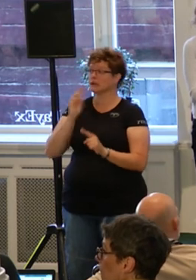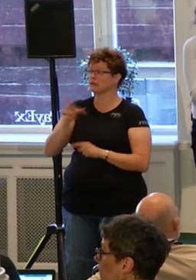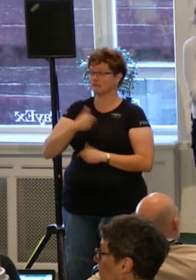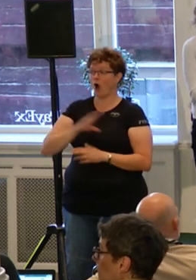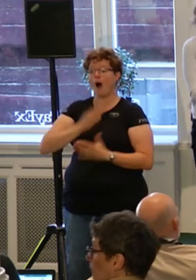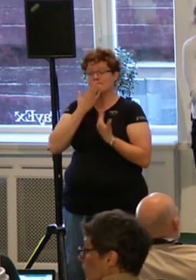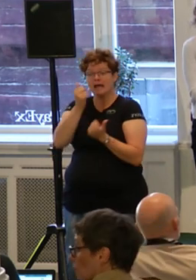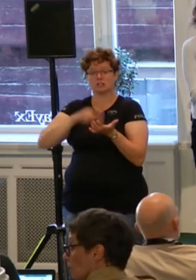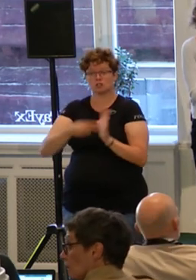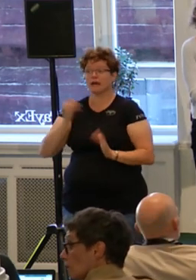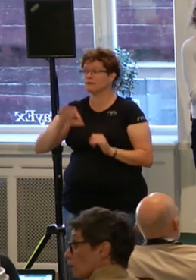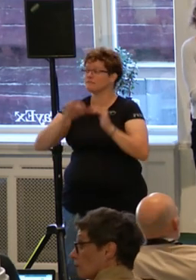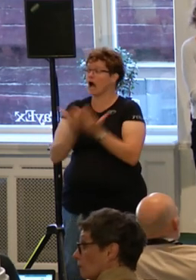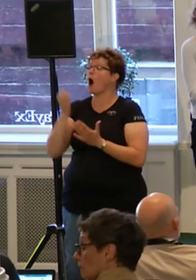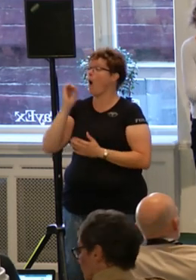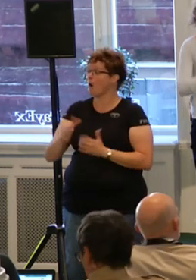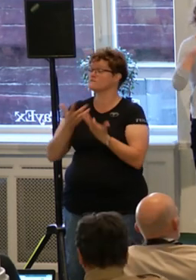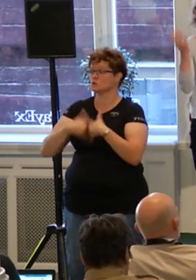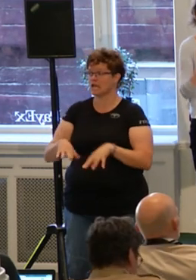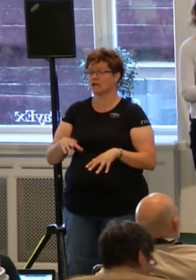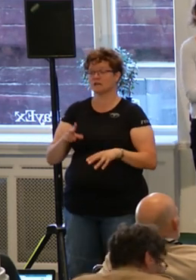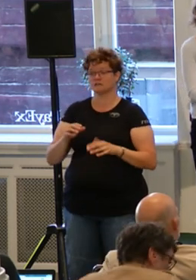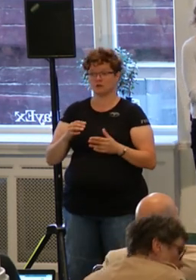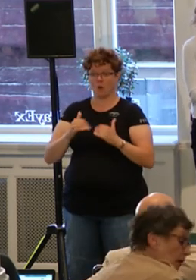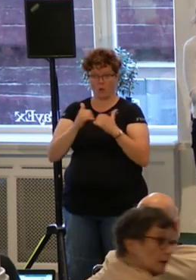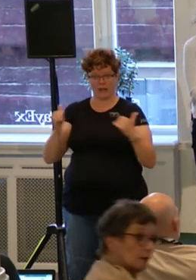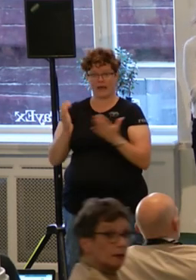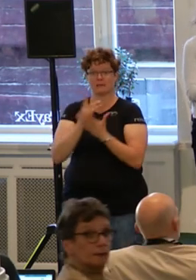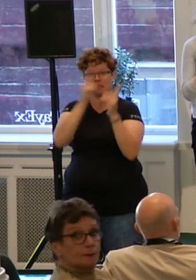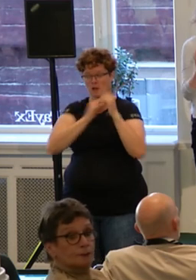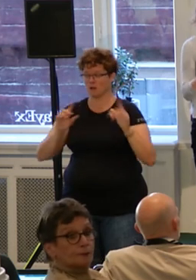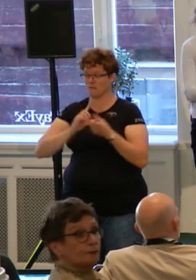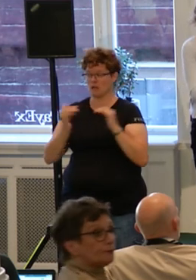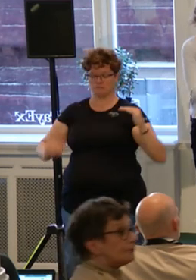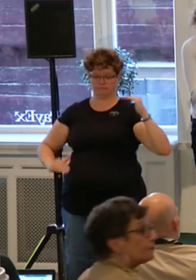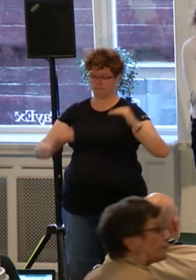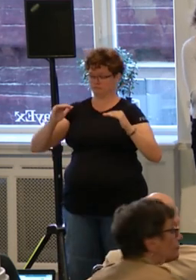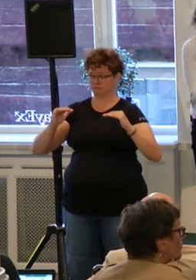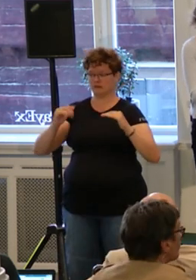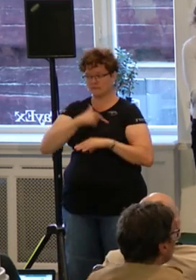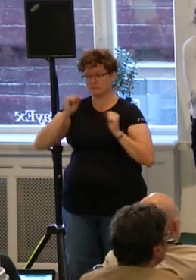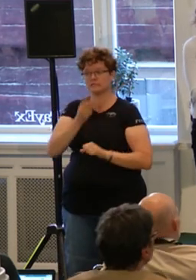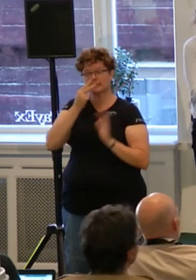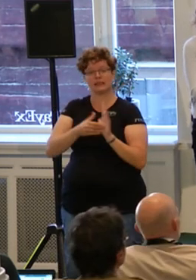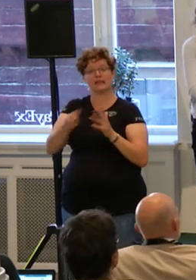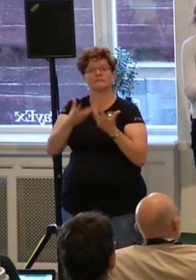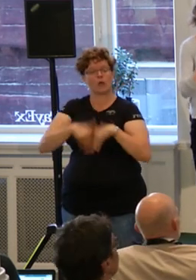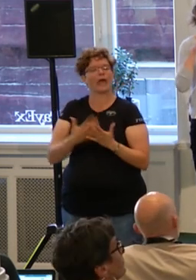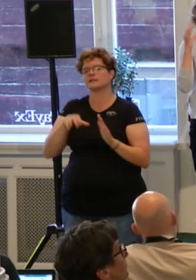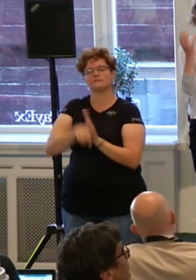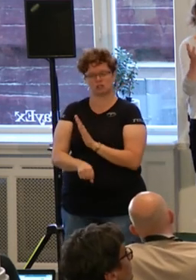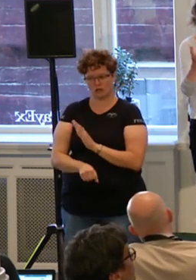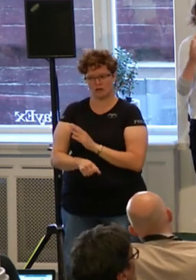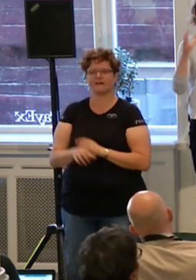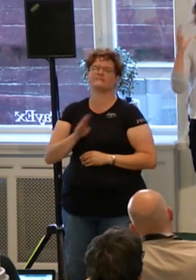det bästa systemet i världen om det funkar, som jämnar ut skillnader mellan människor, och så vi får se till att få det att funka och inte förstöra det. Och